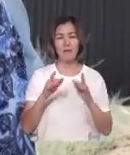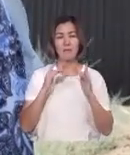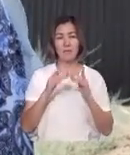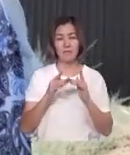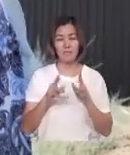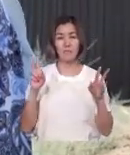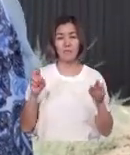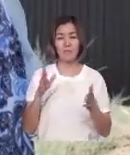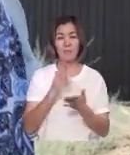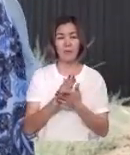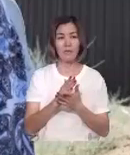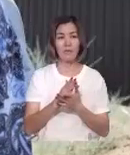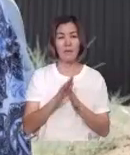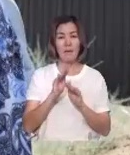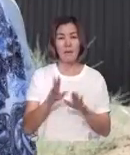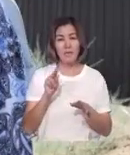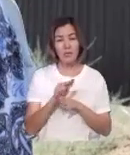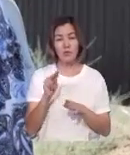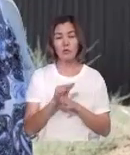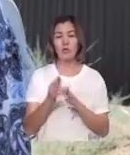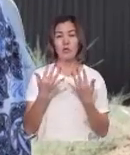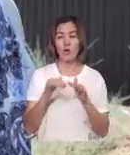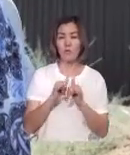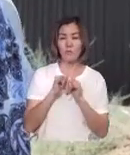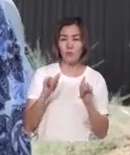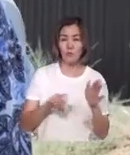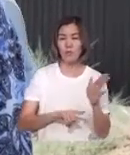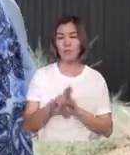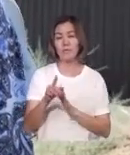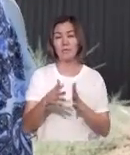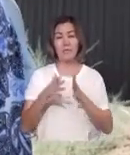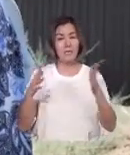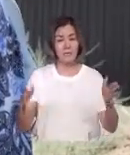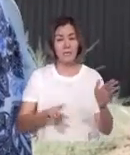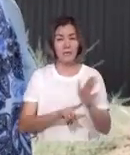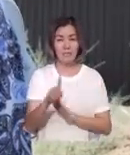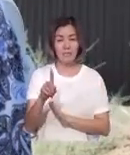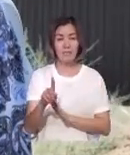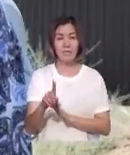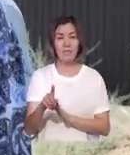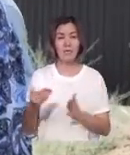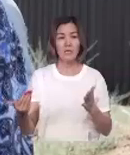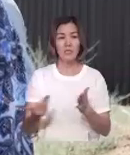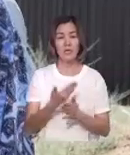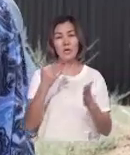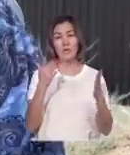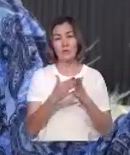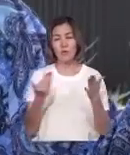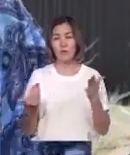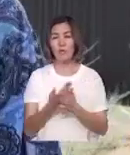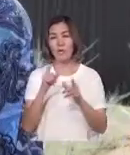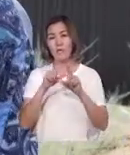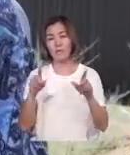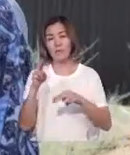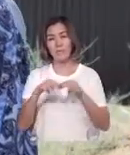балаларды осылай үйреттік. Ауылымыз көркейіп жатыр, кеңейіп жатыр. Жаңа ғимараттар